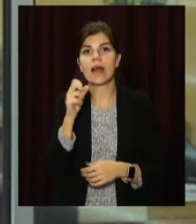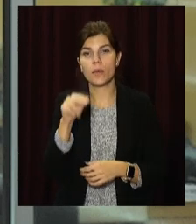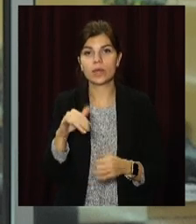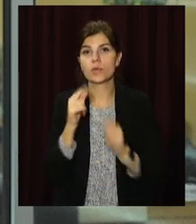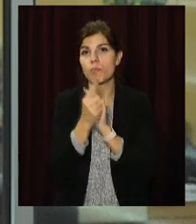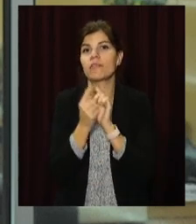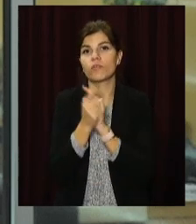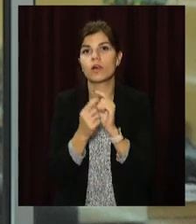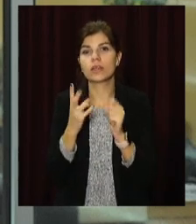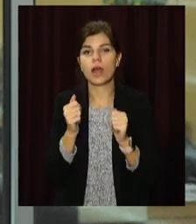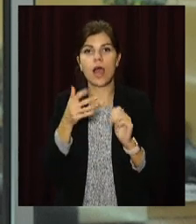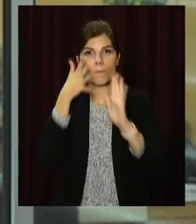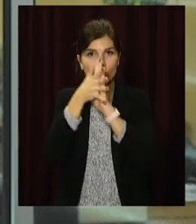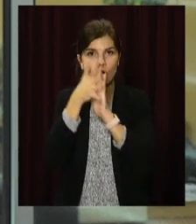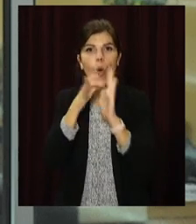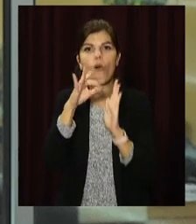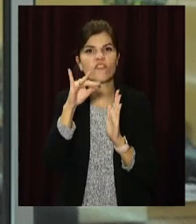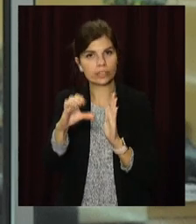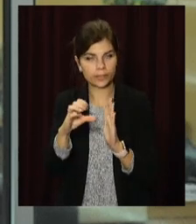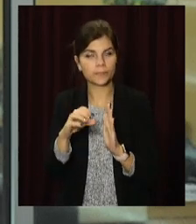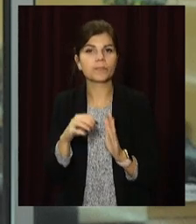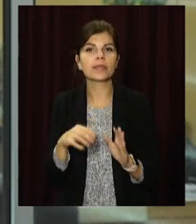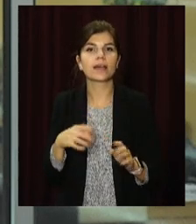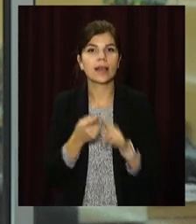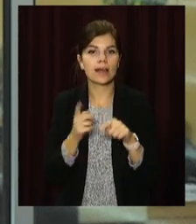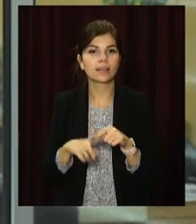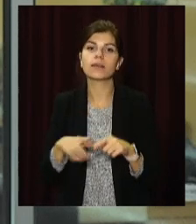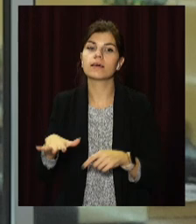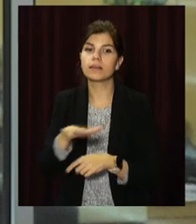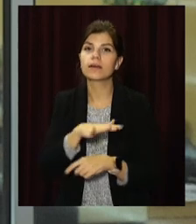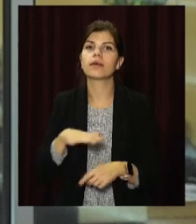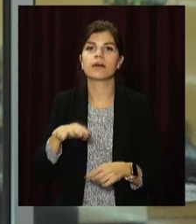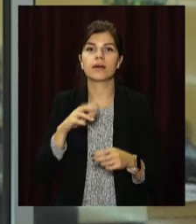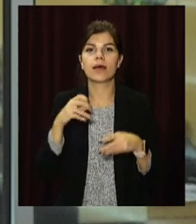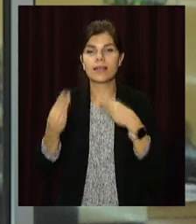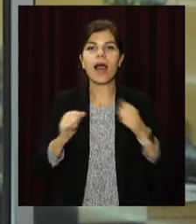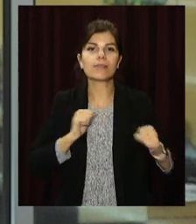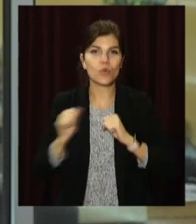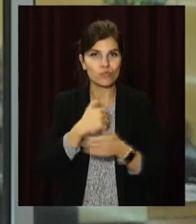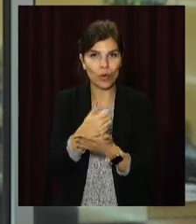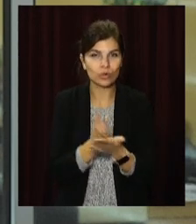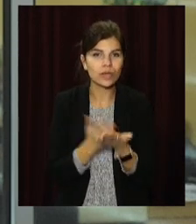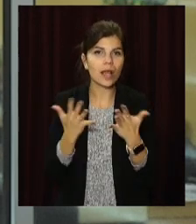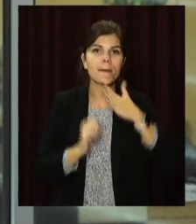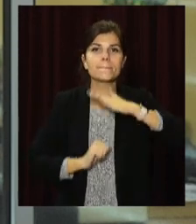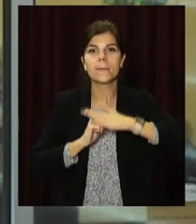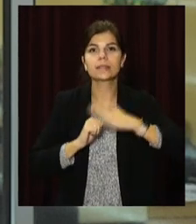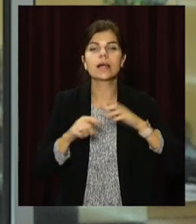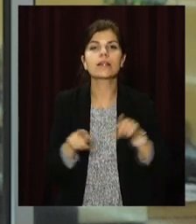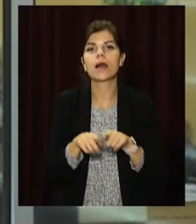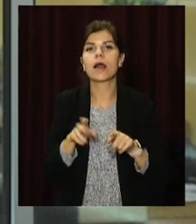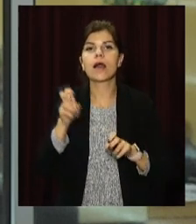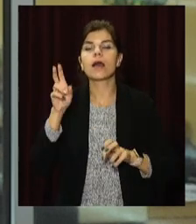яка базується на таких принципах, як єдиний простір, вічливість, стислі й чіткі терміни, комфортні умови для клієнтів,